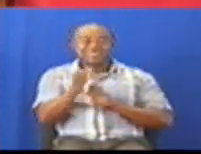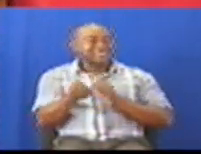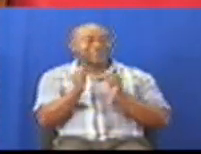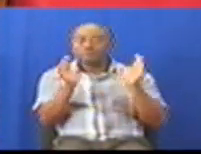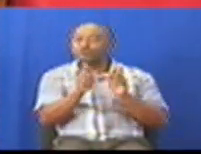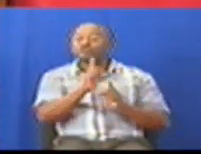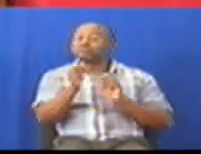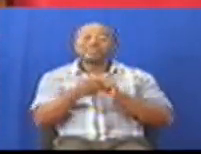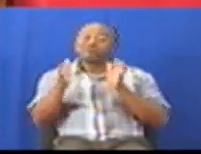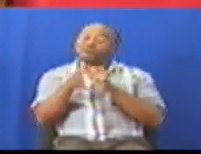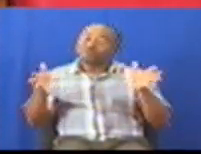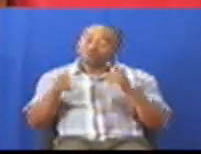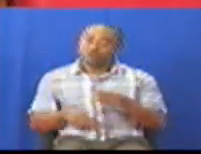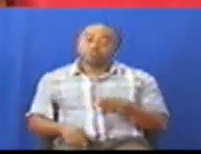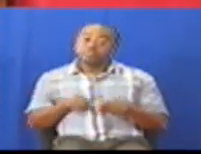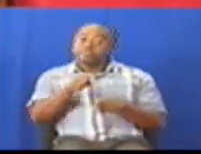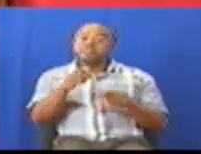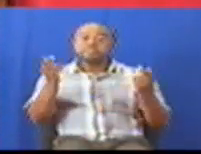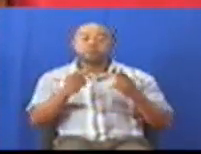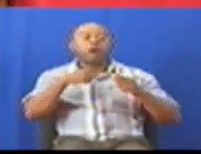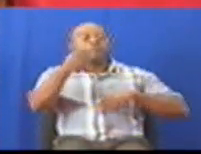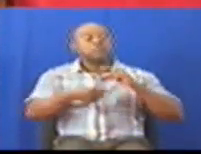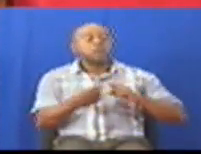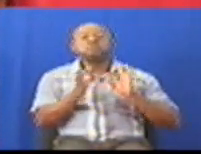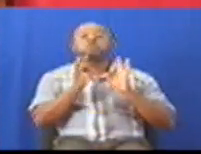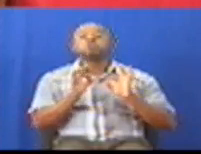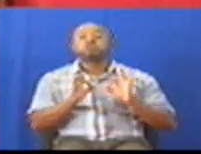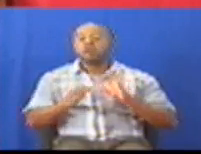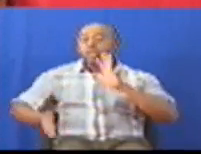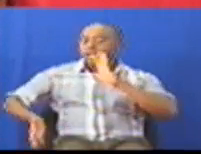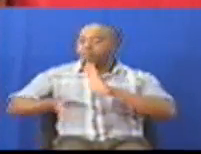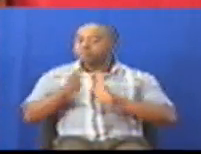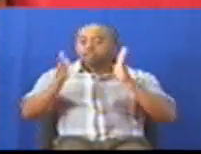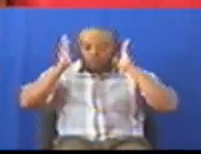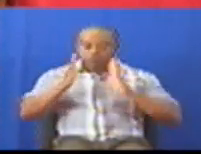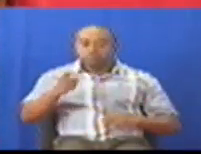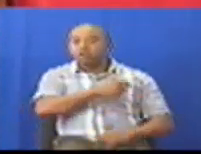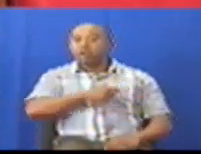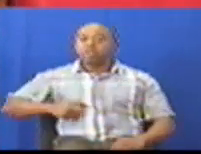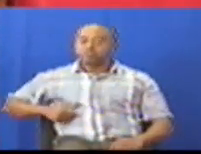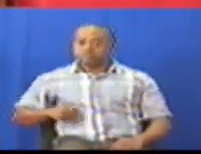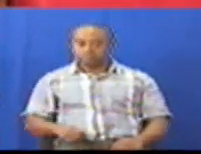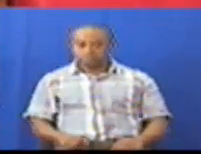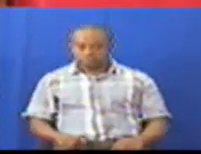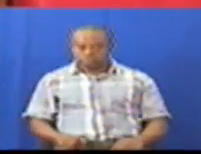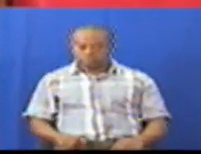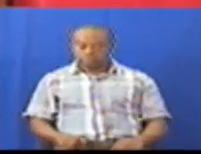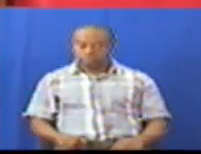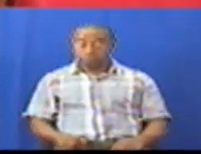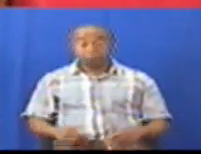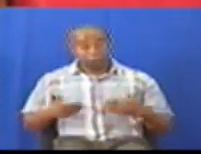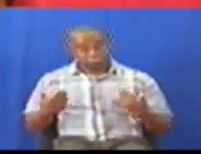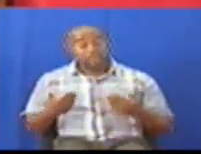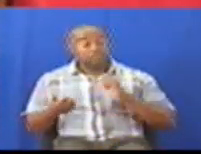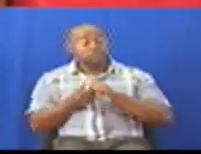haya ni miradi ya mikakati ambayo ameanzisha rais. Lakini kubwa zaidi, ndugu